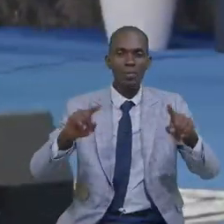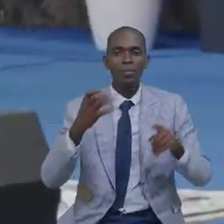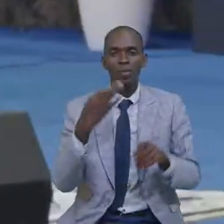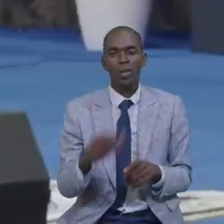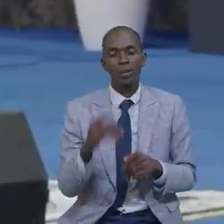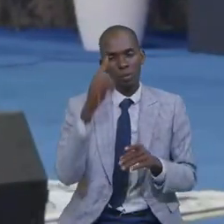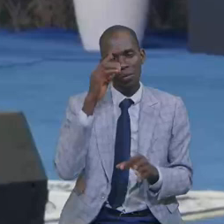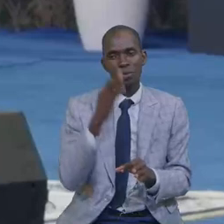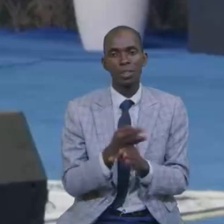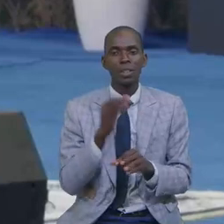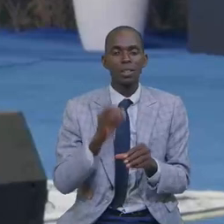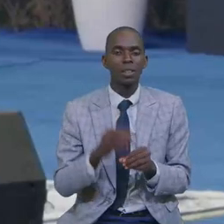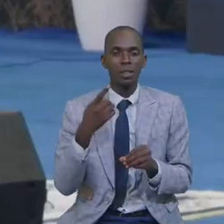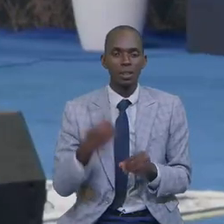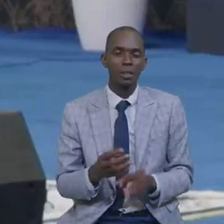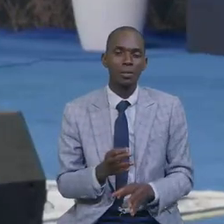Sauveur fidèle